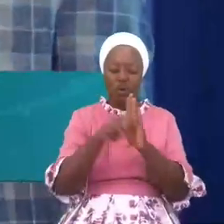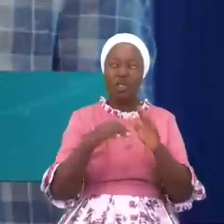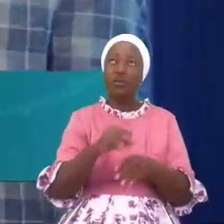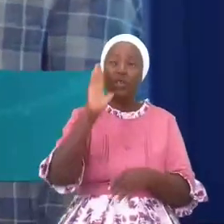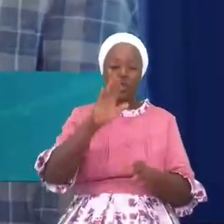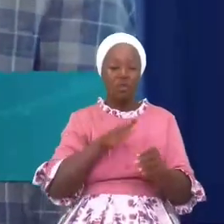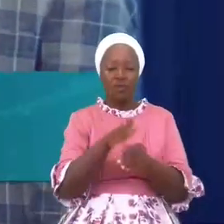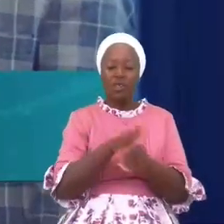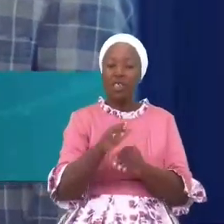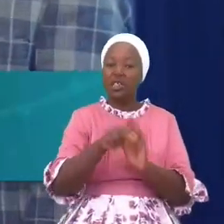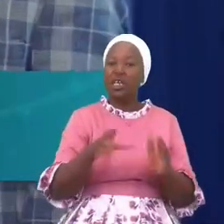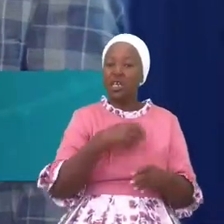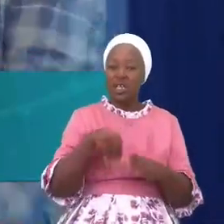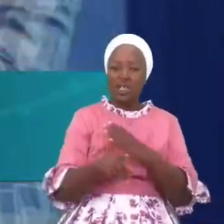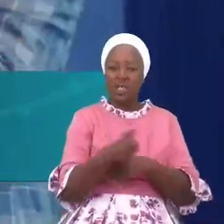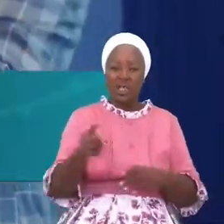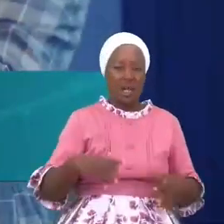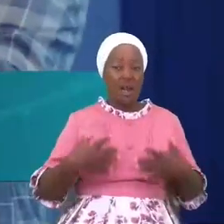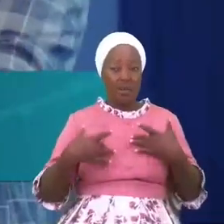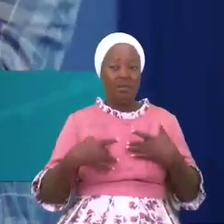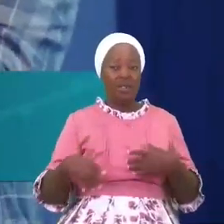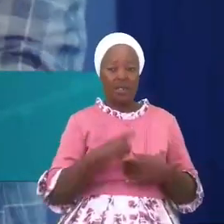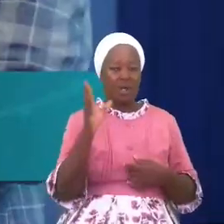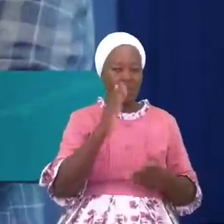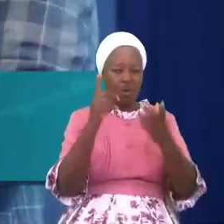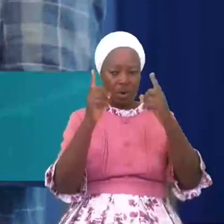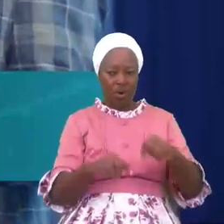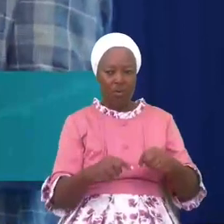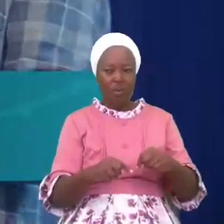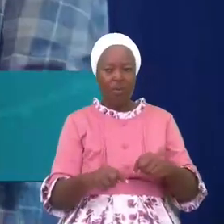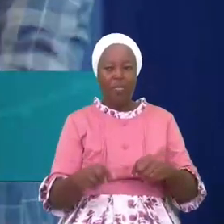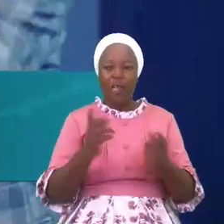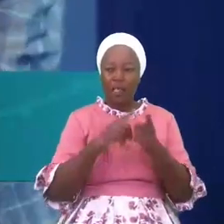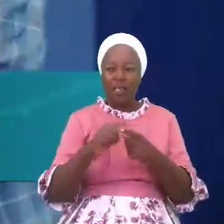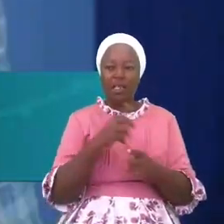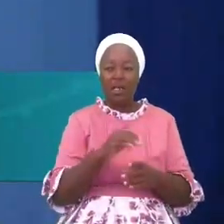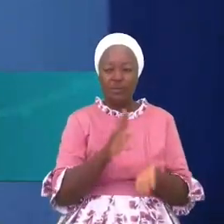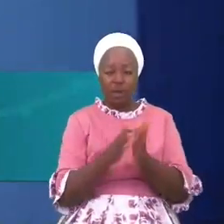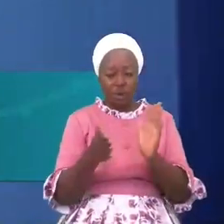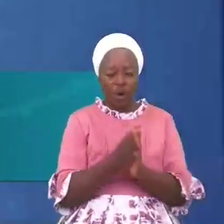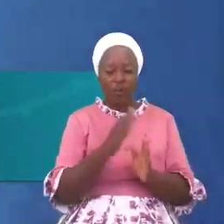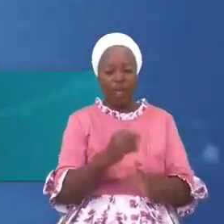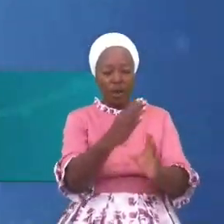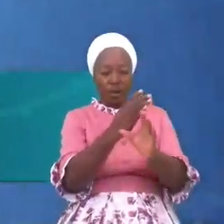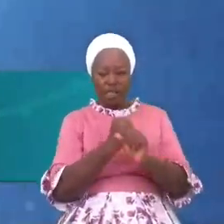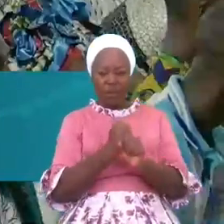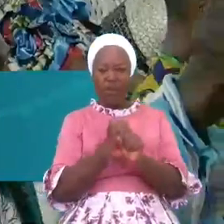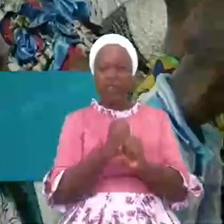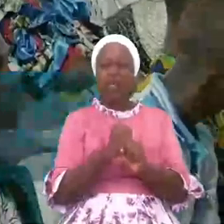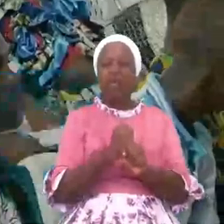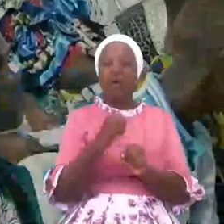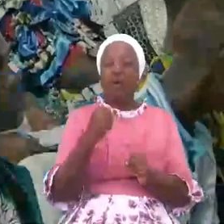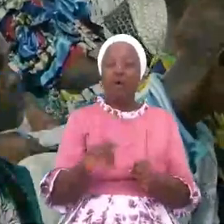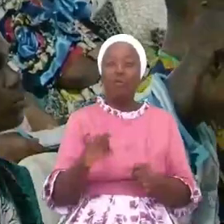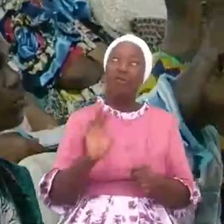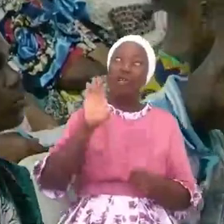de sa suffisance dans leur vie, ils viennent. Ils deviennent les récipiendaires de sa guérison pour tous